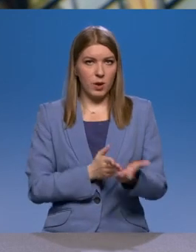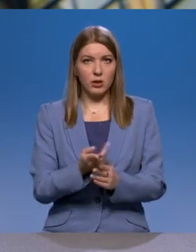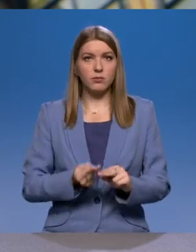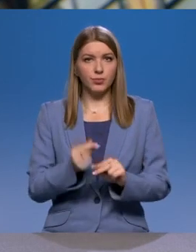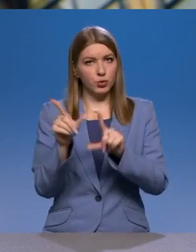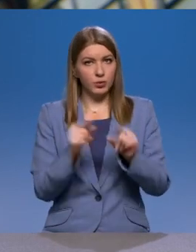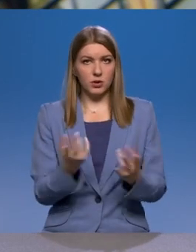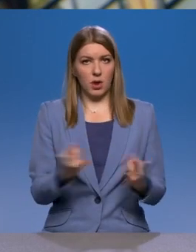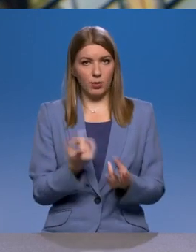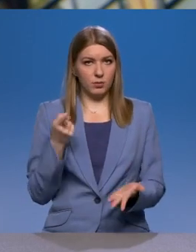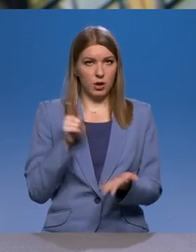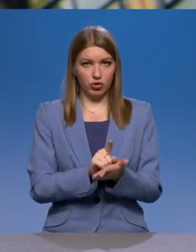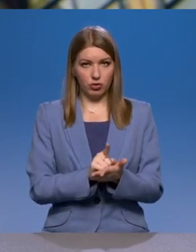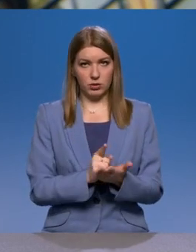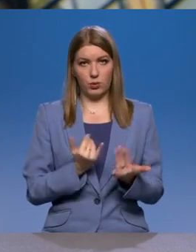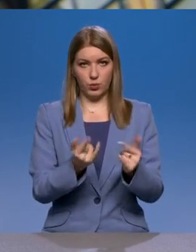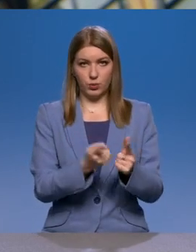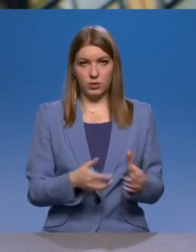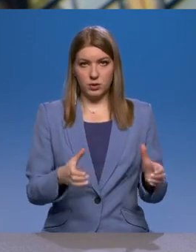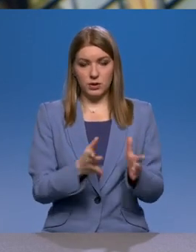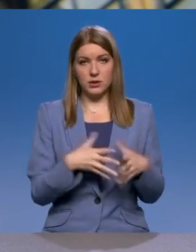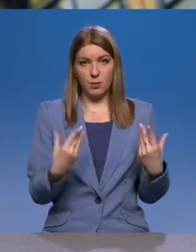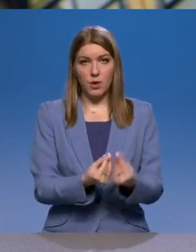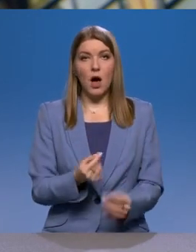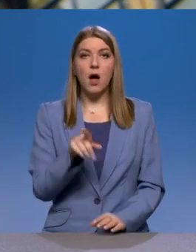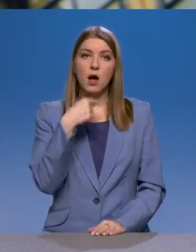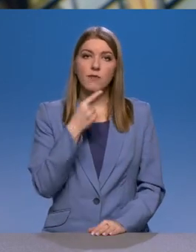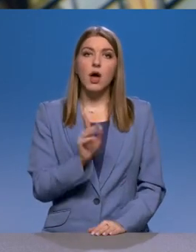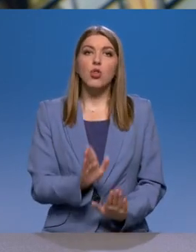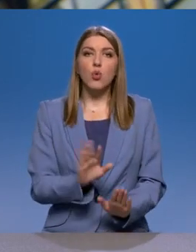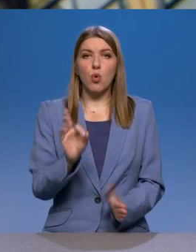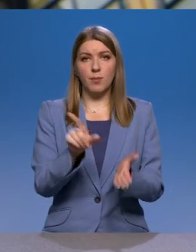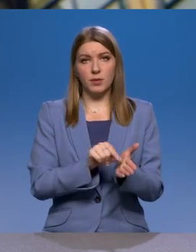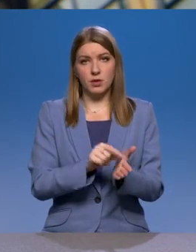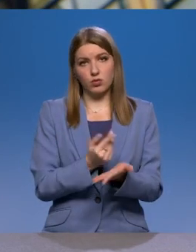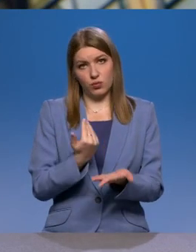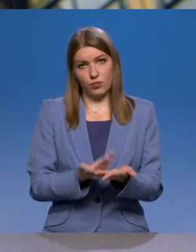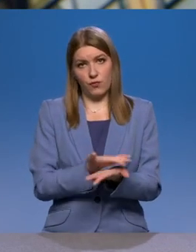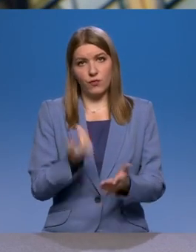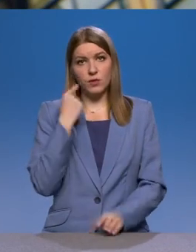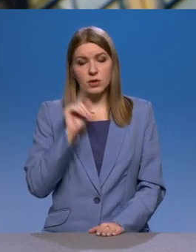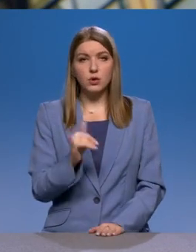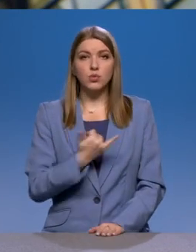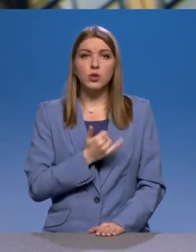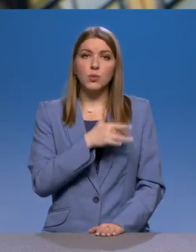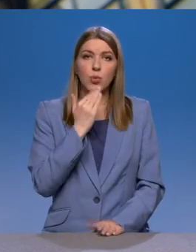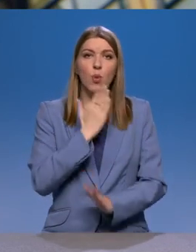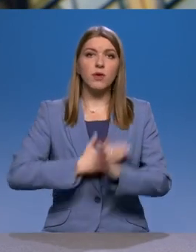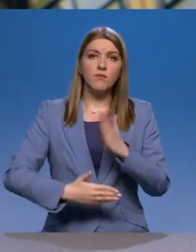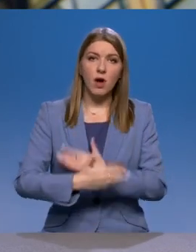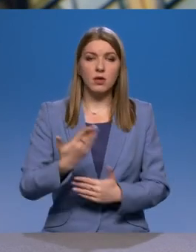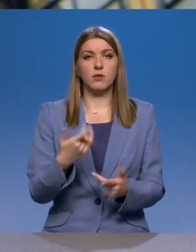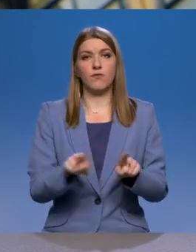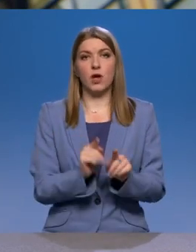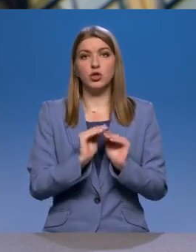должны в любом случае семье. Что касается только пенсионерам, вы знаете, у нас так много инвалидов, у нас много детей, инвалидов детей, у нас очень